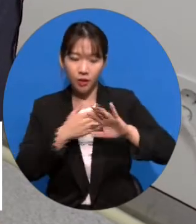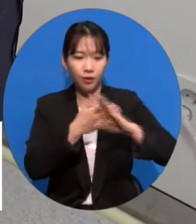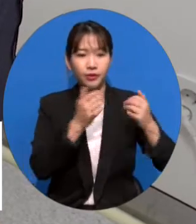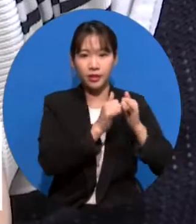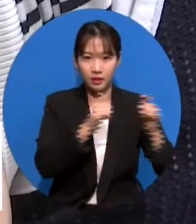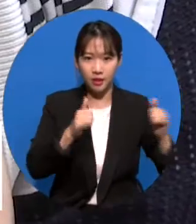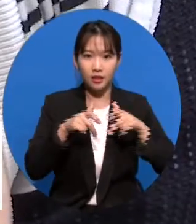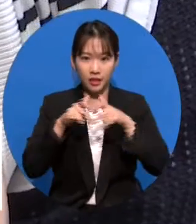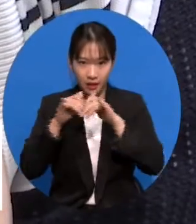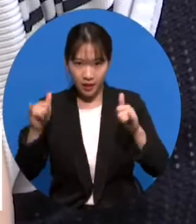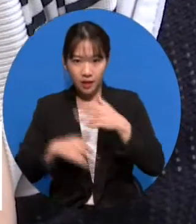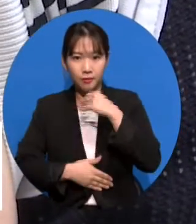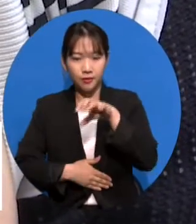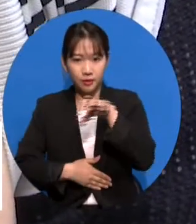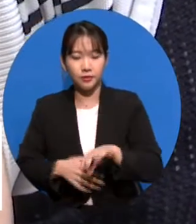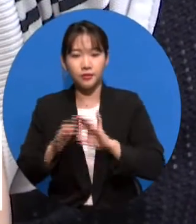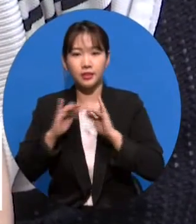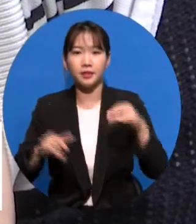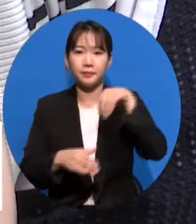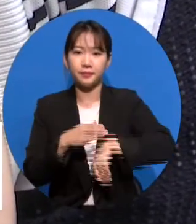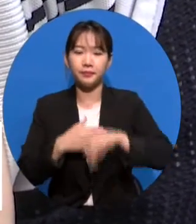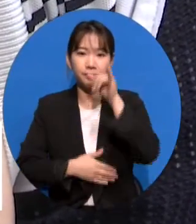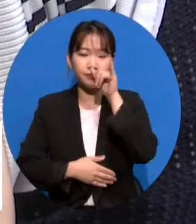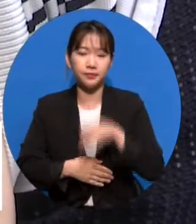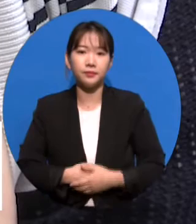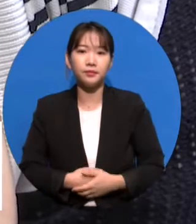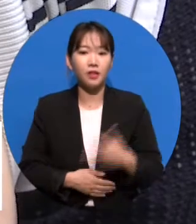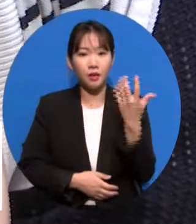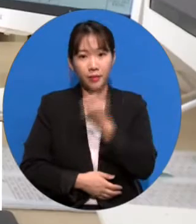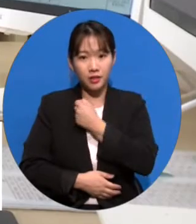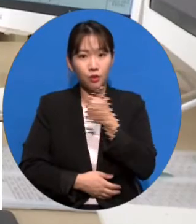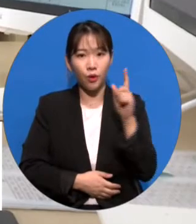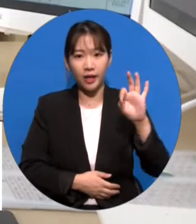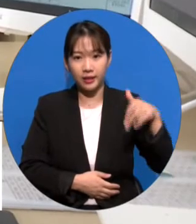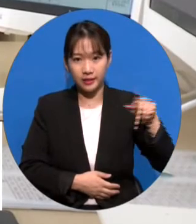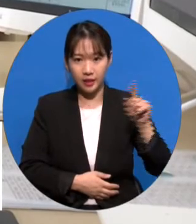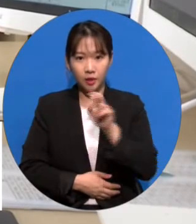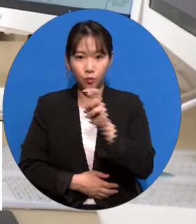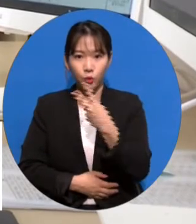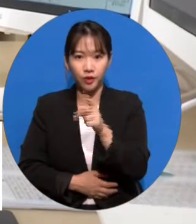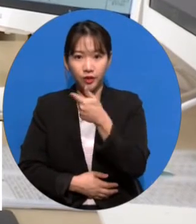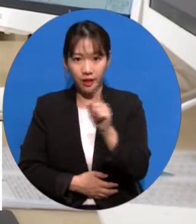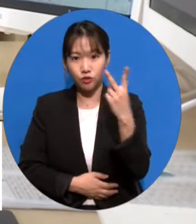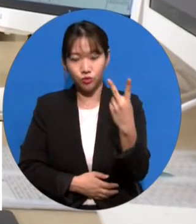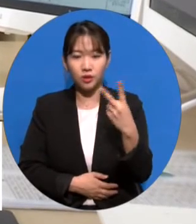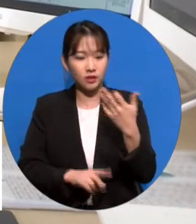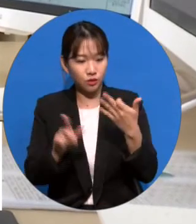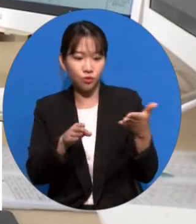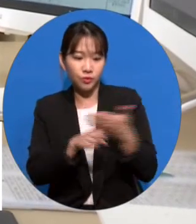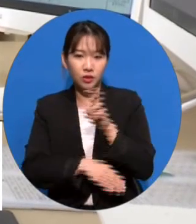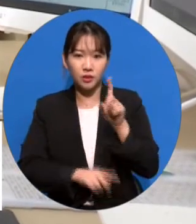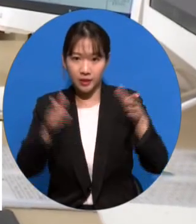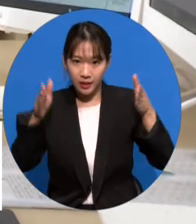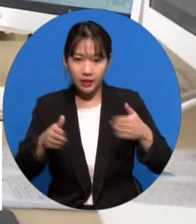근로자 장애인 복지시설 관계자 등에 포함되어 있습니다 백씨는 화이자 모던 하로 오는 19일부터 21일까지